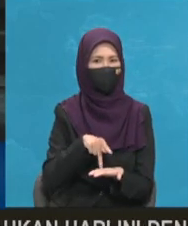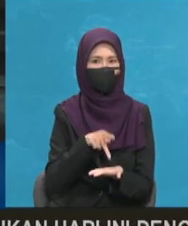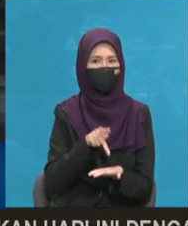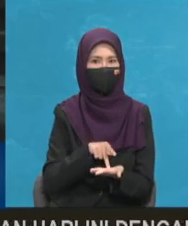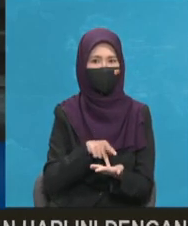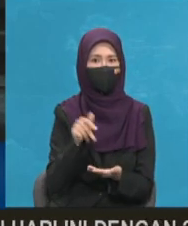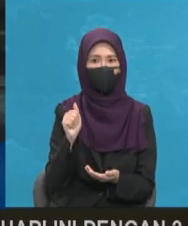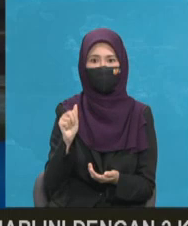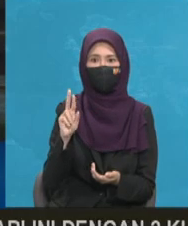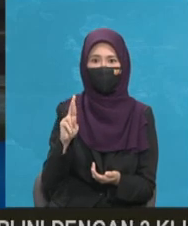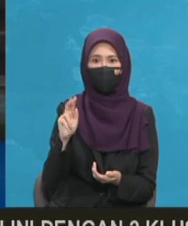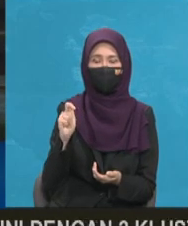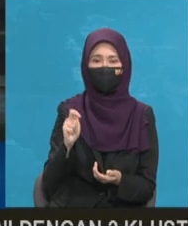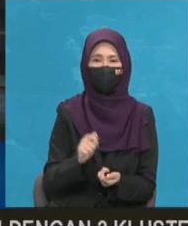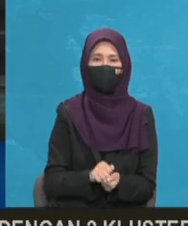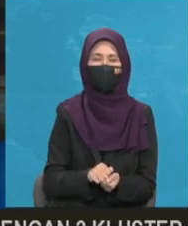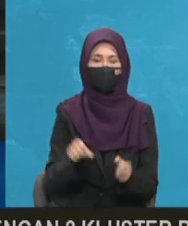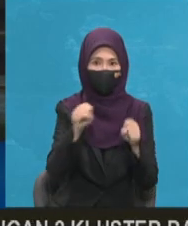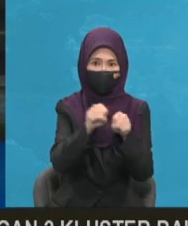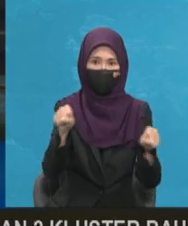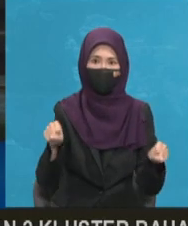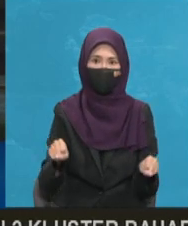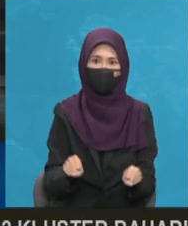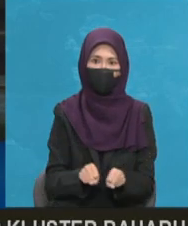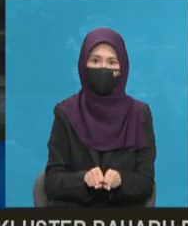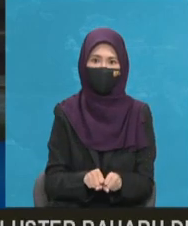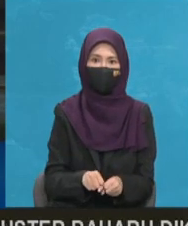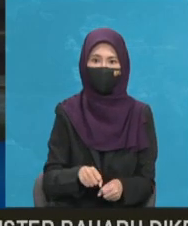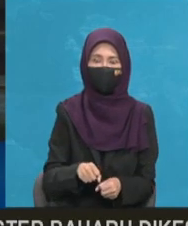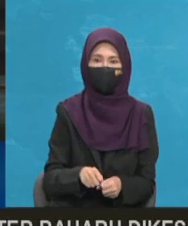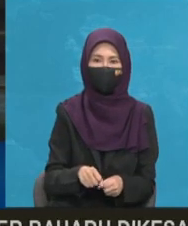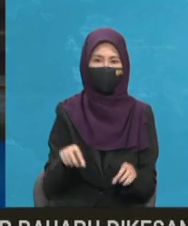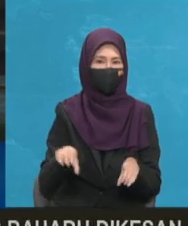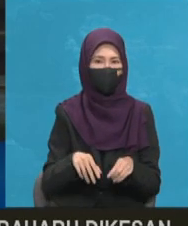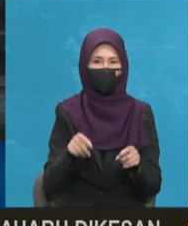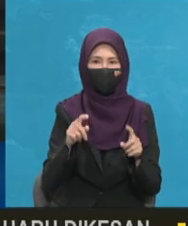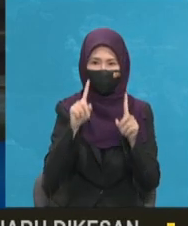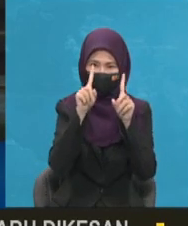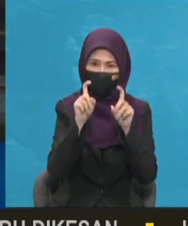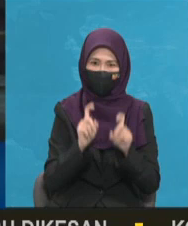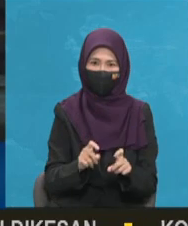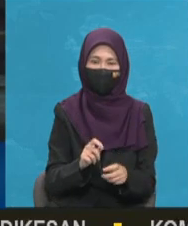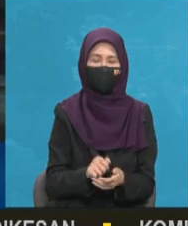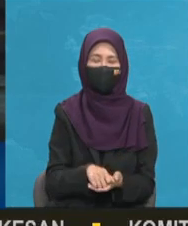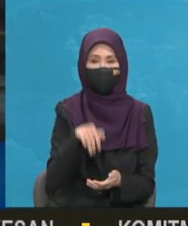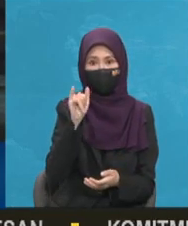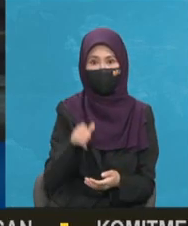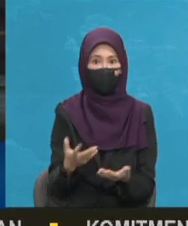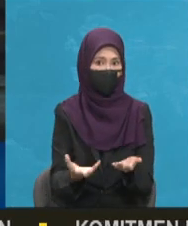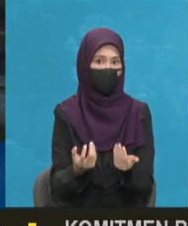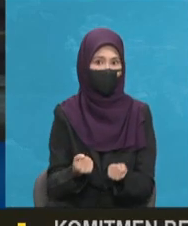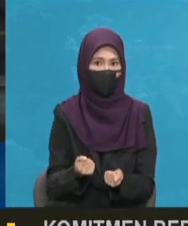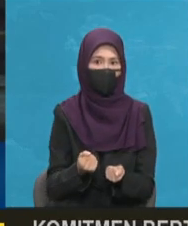ataupun artstation centers bagi melaksanakan ujian alat berkenan Bagaimana mana individu yang memerlukan keputusan